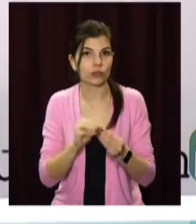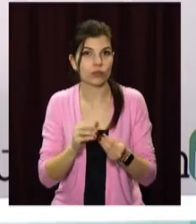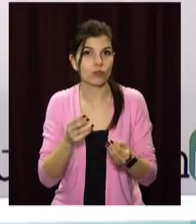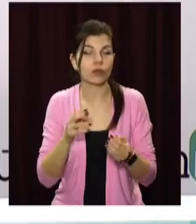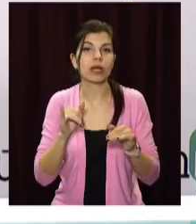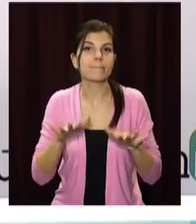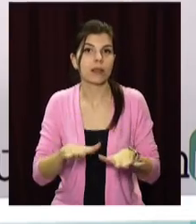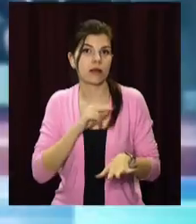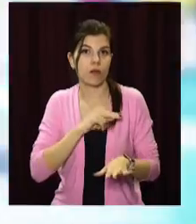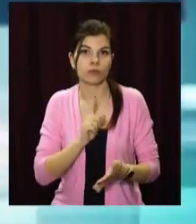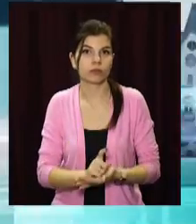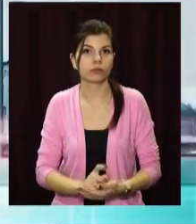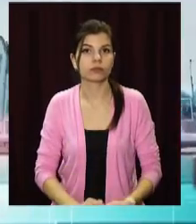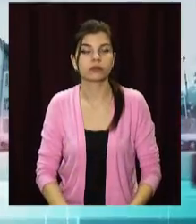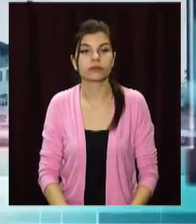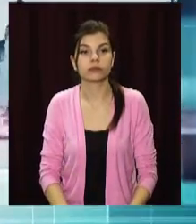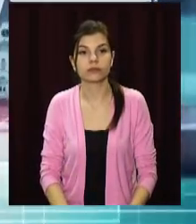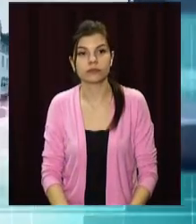і місце роботи.